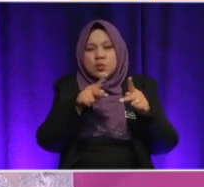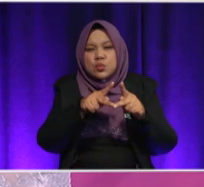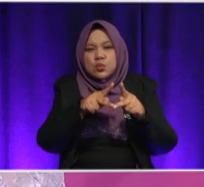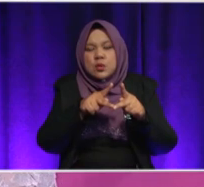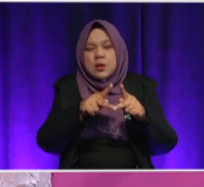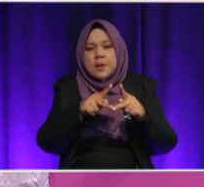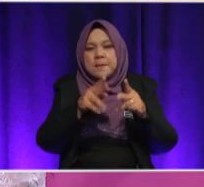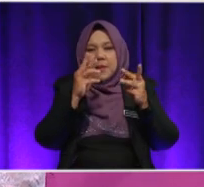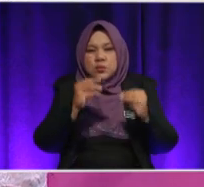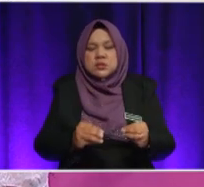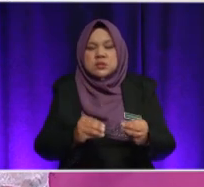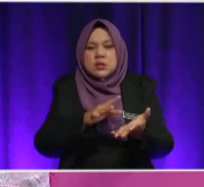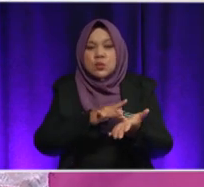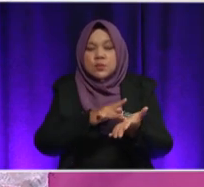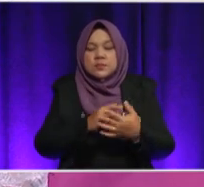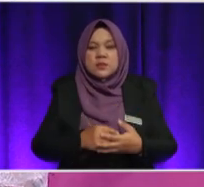secara